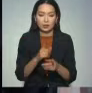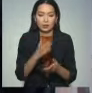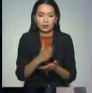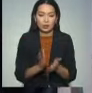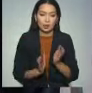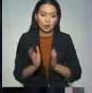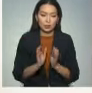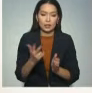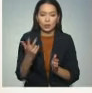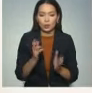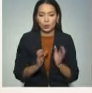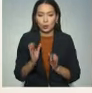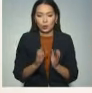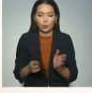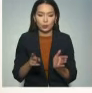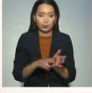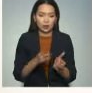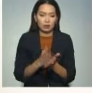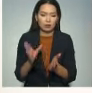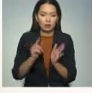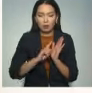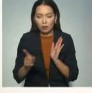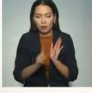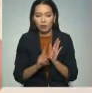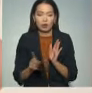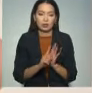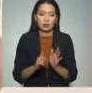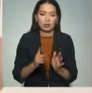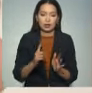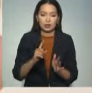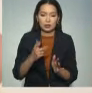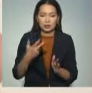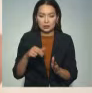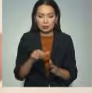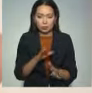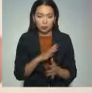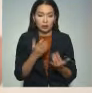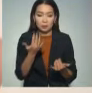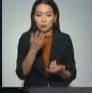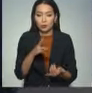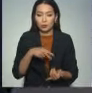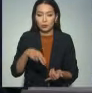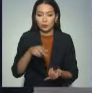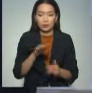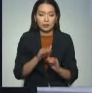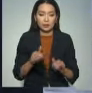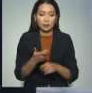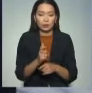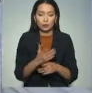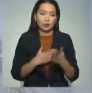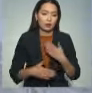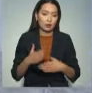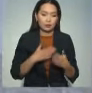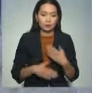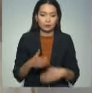студентка 3-го курса. Раньше дорога до колледжа занимала более получаса, а теперь всего 5 минут. Делится радостью будущий учитель